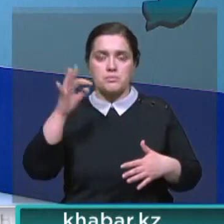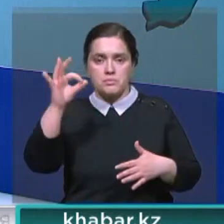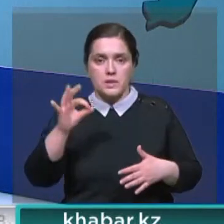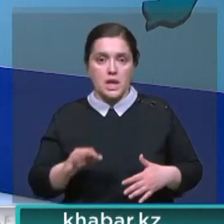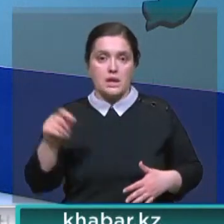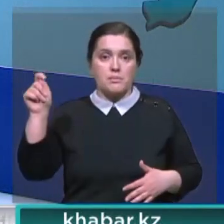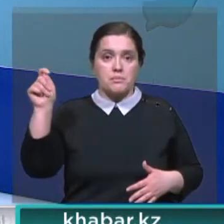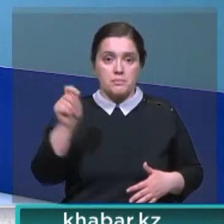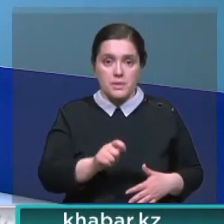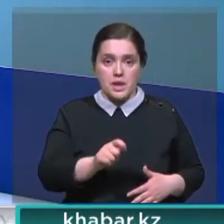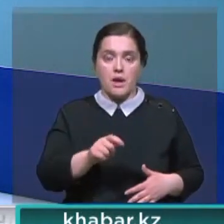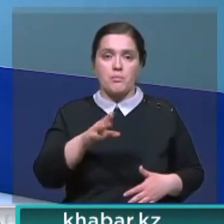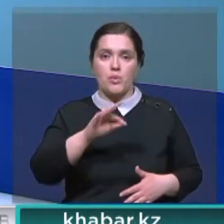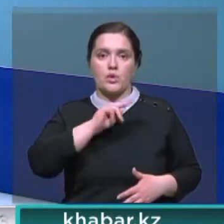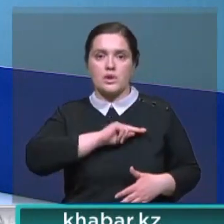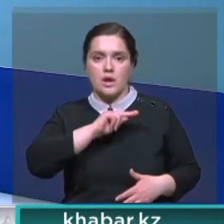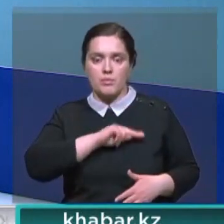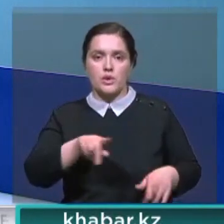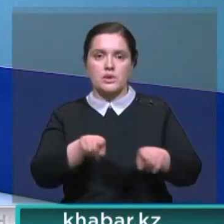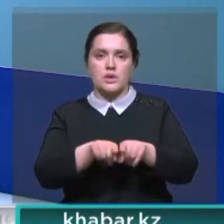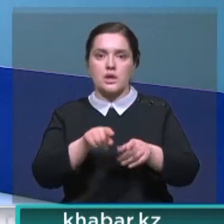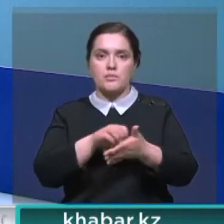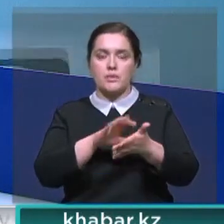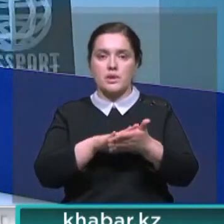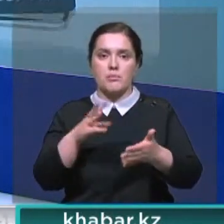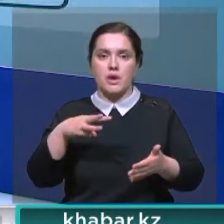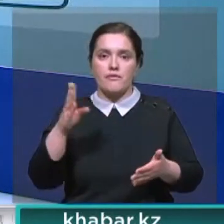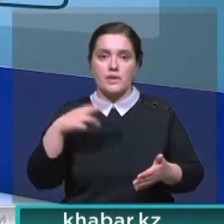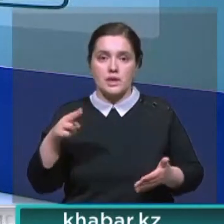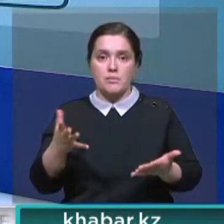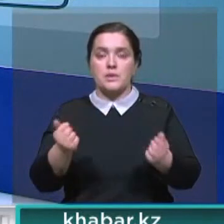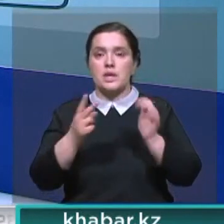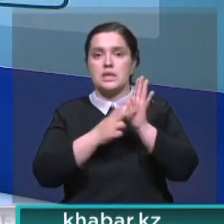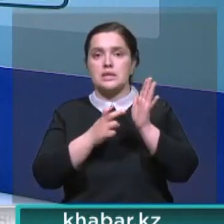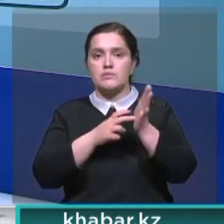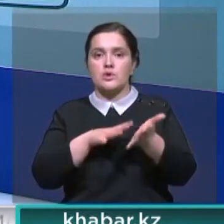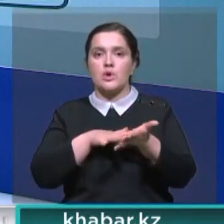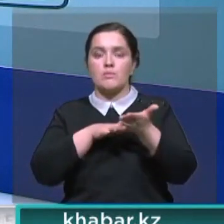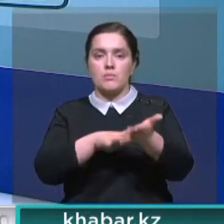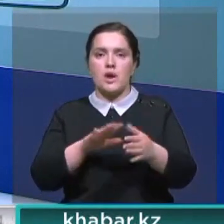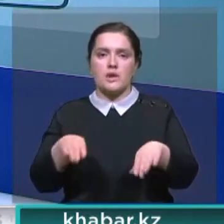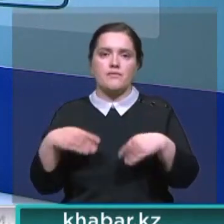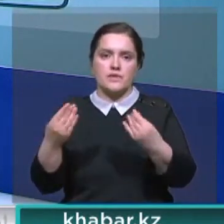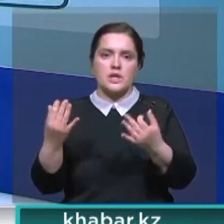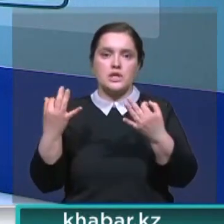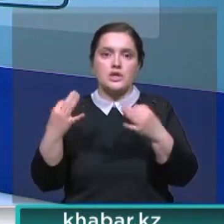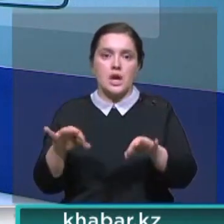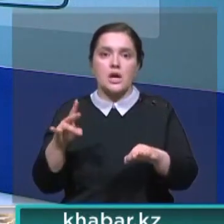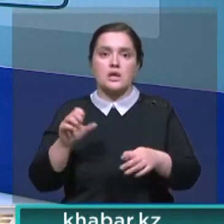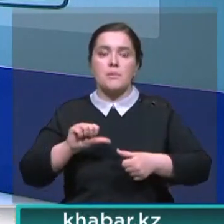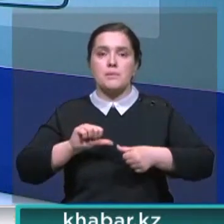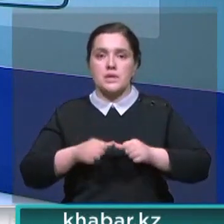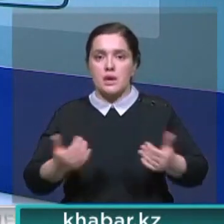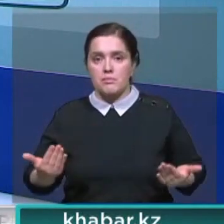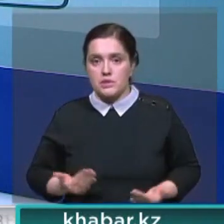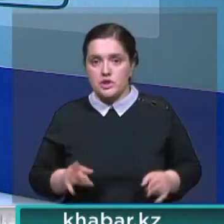большая половина иммигрантов прибыли в нашу республику по работе также по данным мвд принято почти 700 заявление о выдаче разрешения на